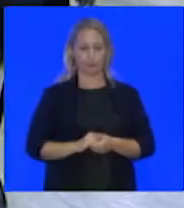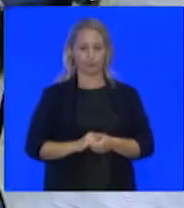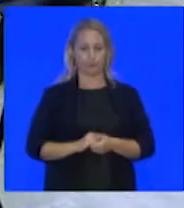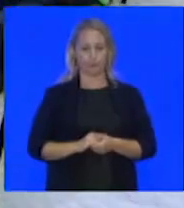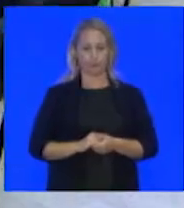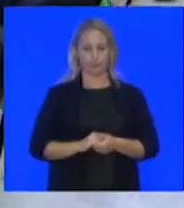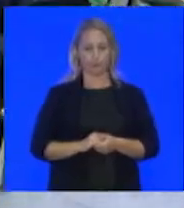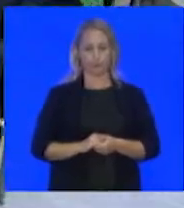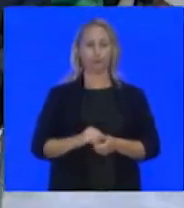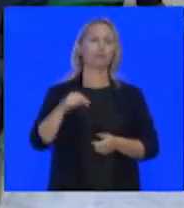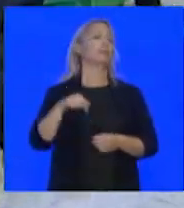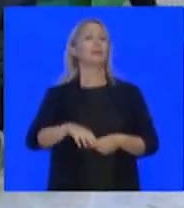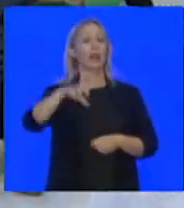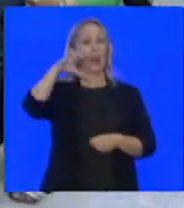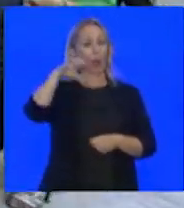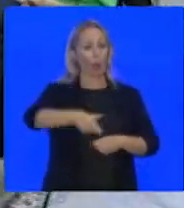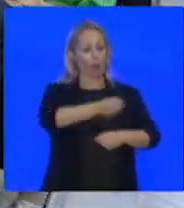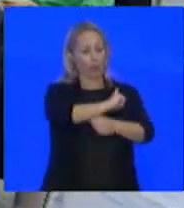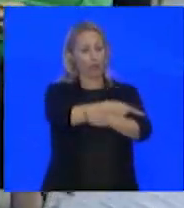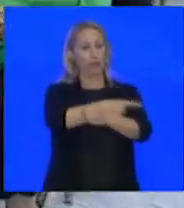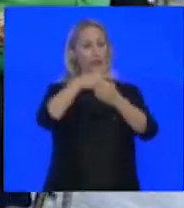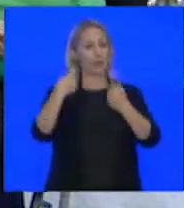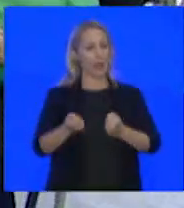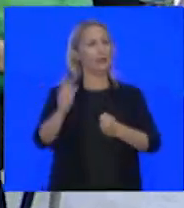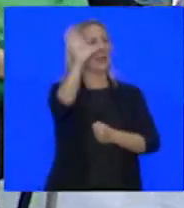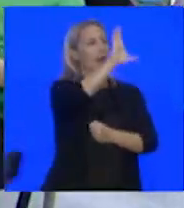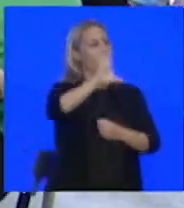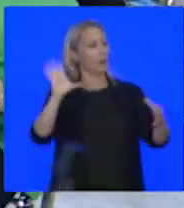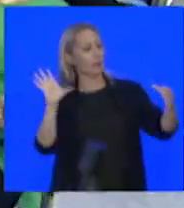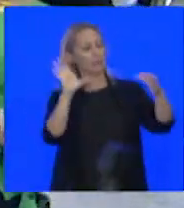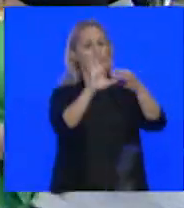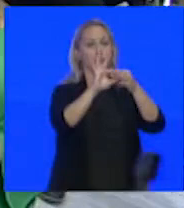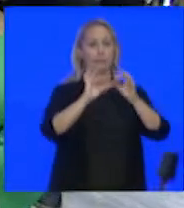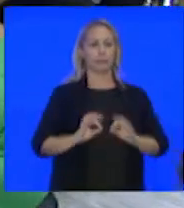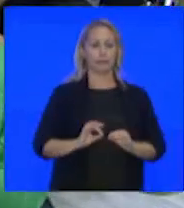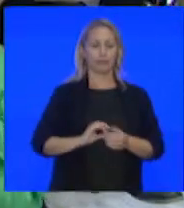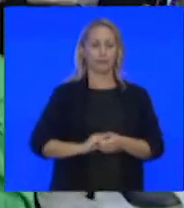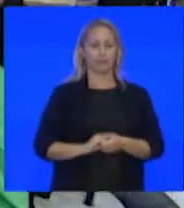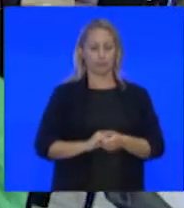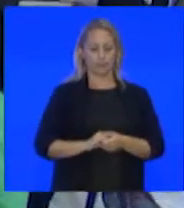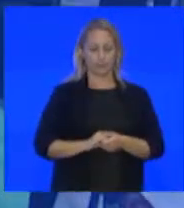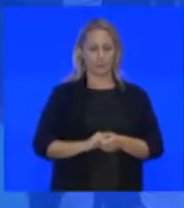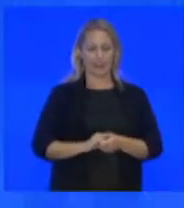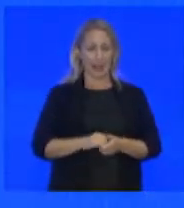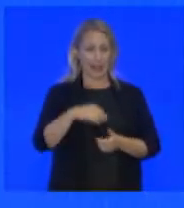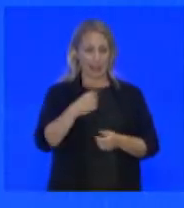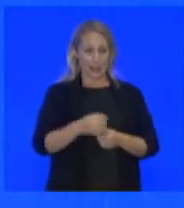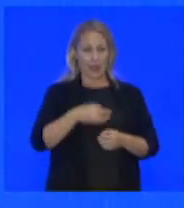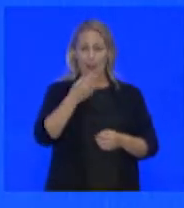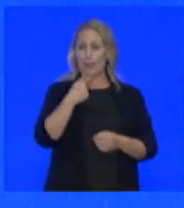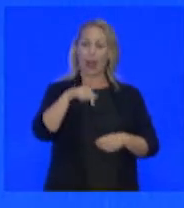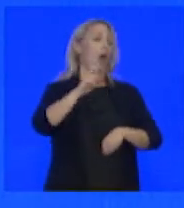Είναι μια χώρα με αυτοπεποίθηση που συμμετέχει ενεργά στα ευρωπαϊκά δρόμενα. Που δεν μιλά μόνο για τα δικά της